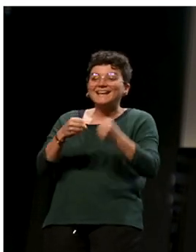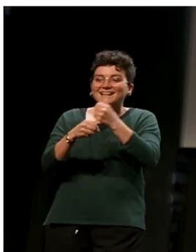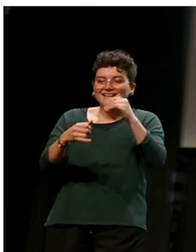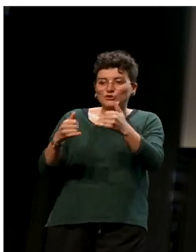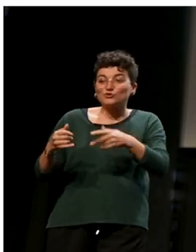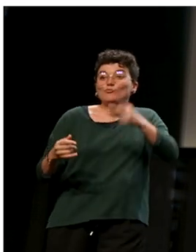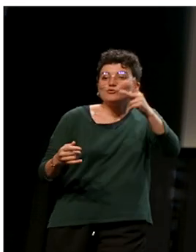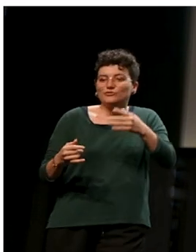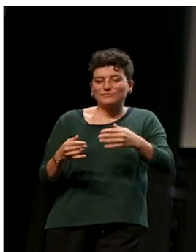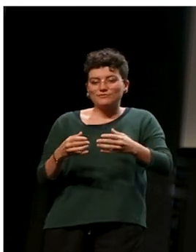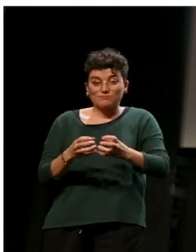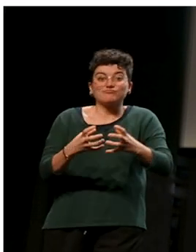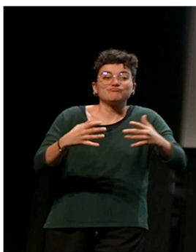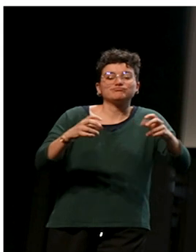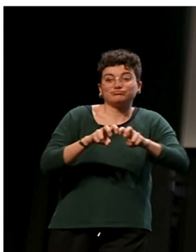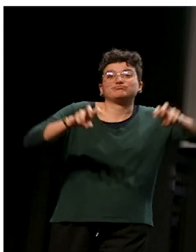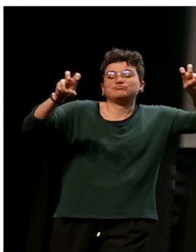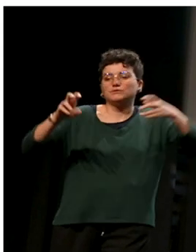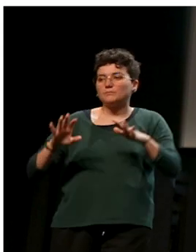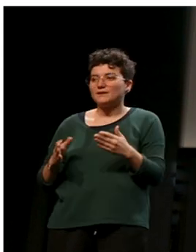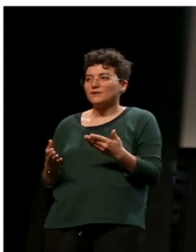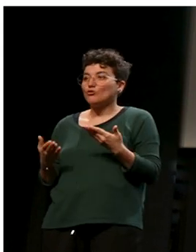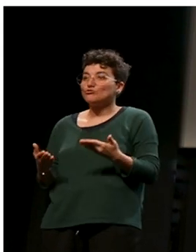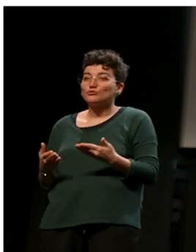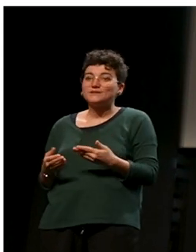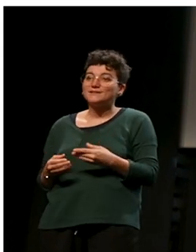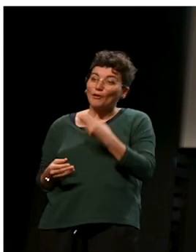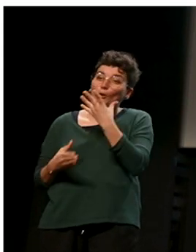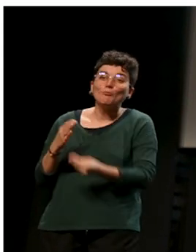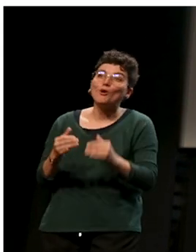pour dire qu'aujourd'hui, vraiment, il n'y a pas assez de jeux. Et qu'il faut en